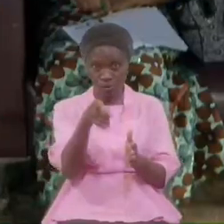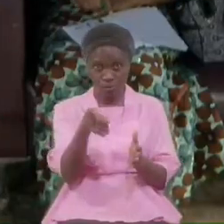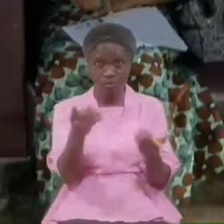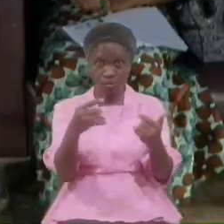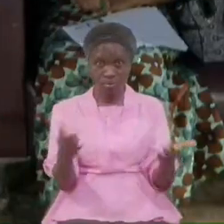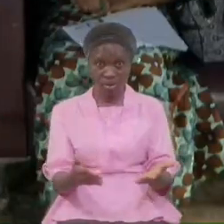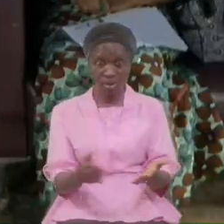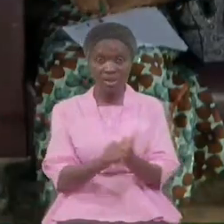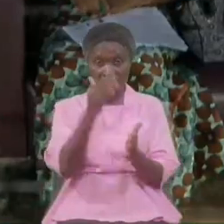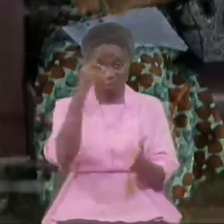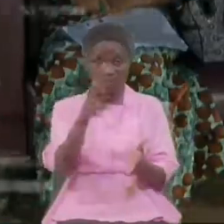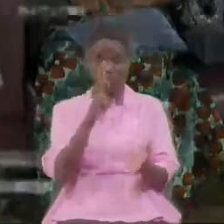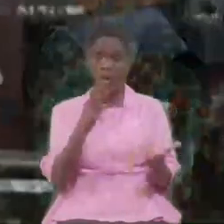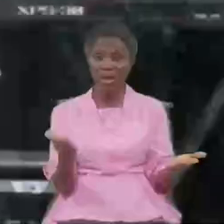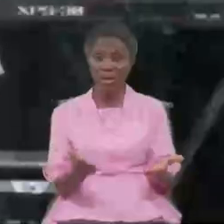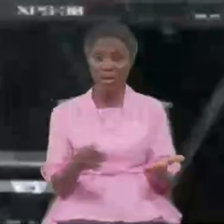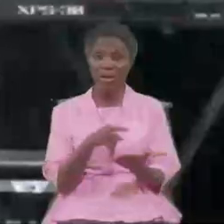soir.